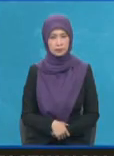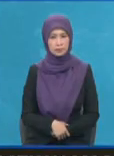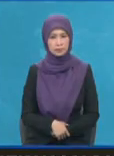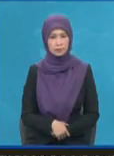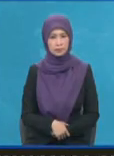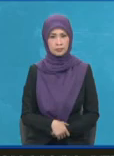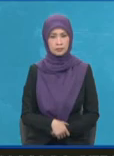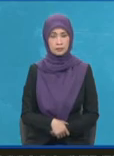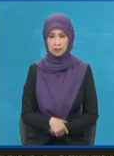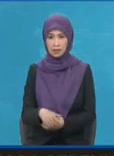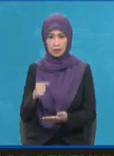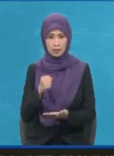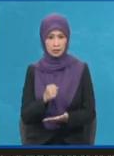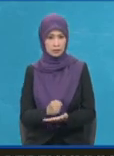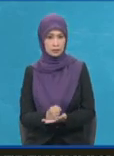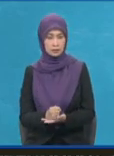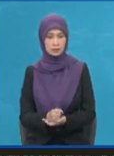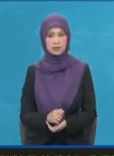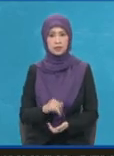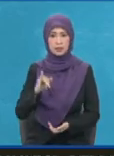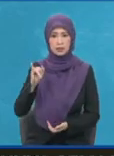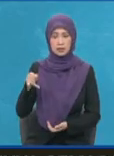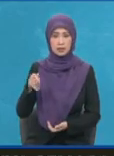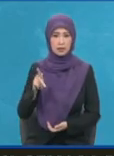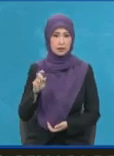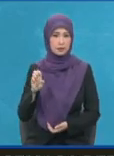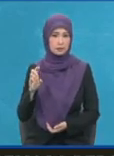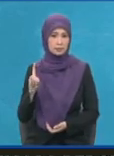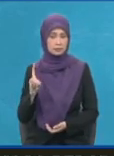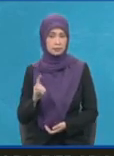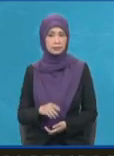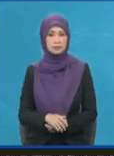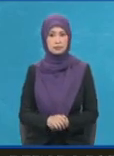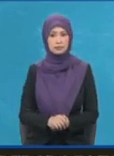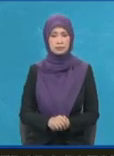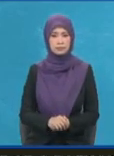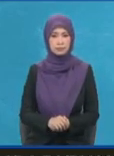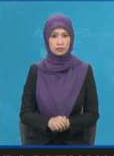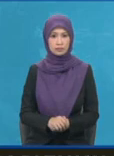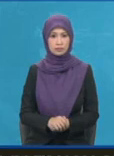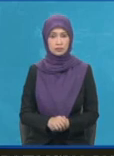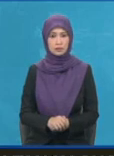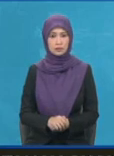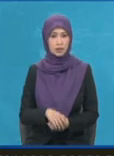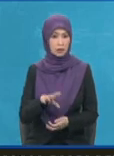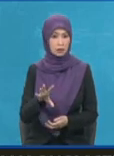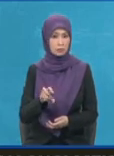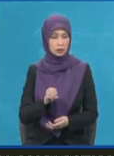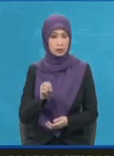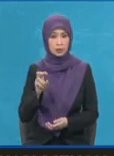jembatan custom dan excited di Raja jackid melalui bahagian penguat kuasa undang-undang berjalan merampas